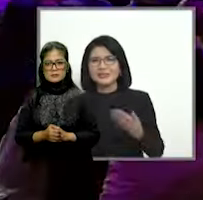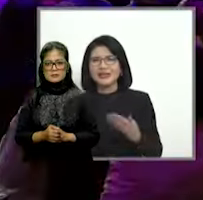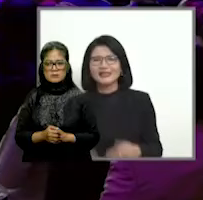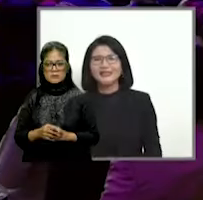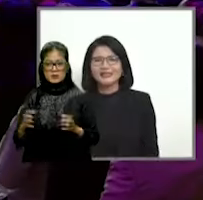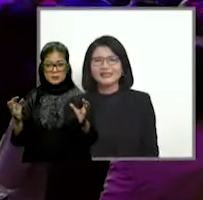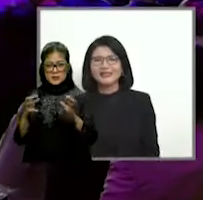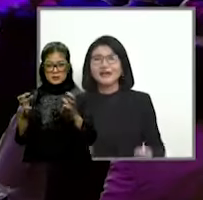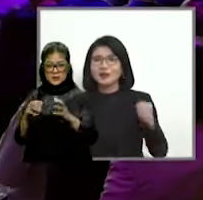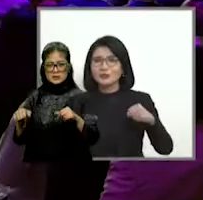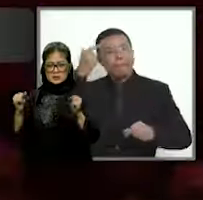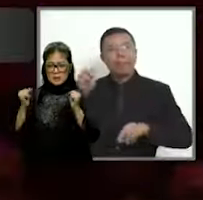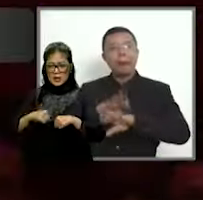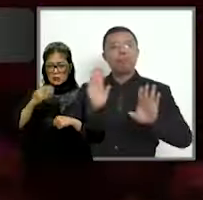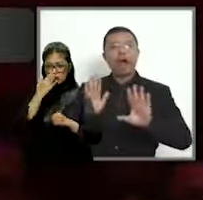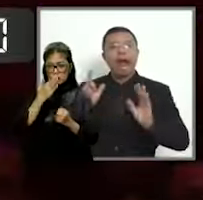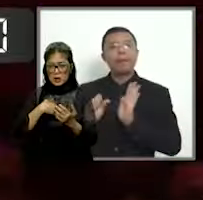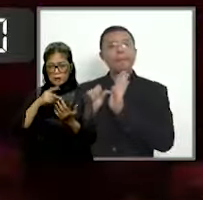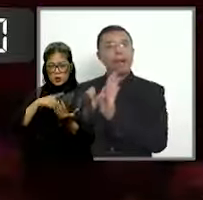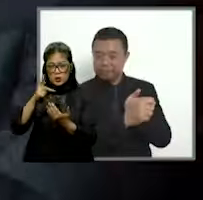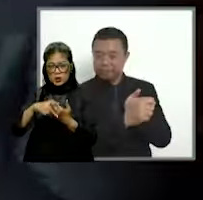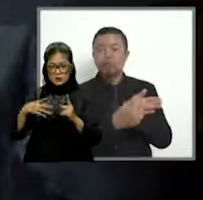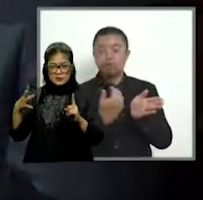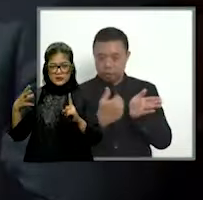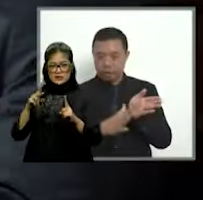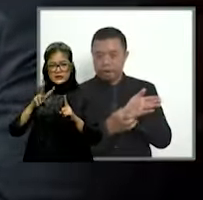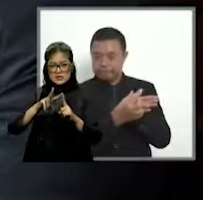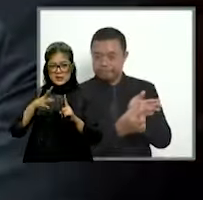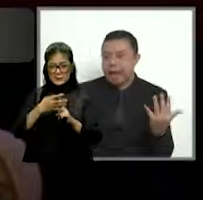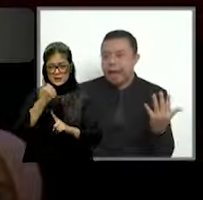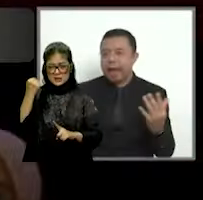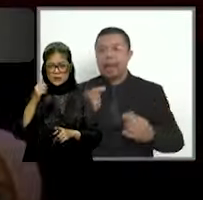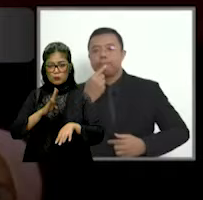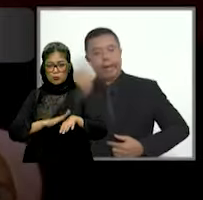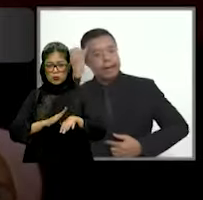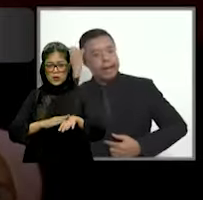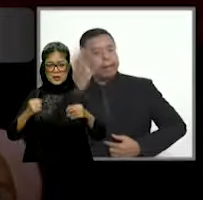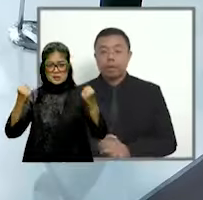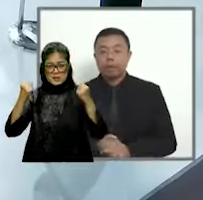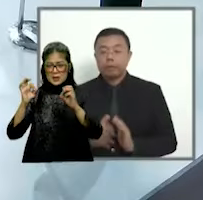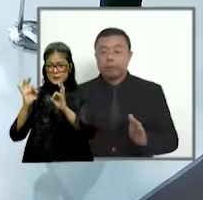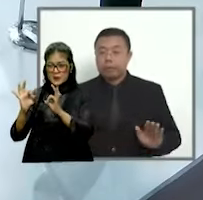saling sepakat mengenai program dan visi misi dari calon lain mulai dari kebudayaan kesehatan pendidikan